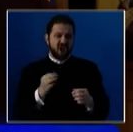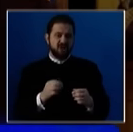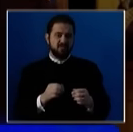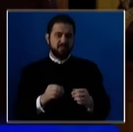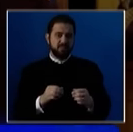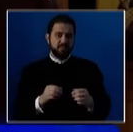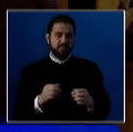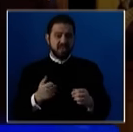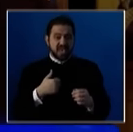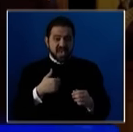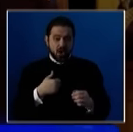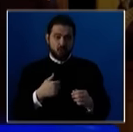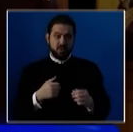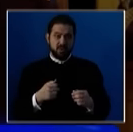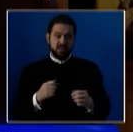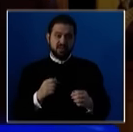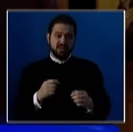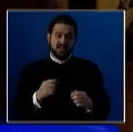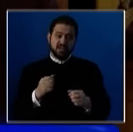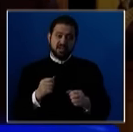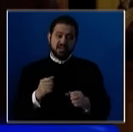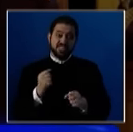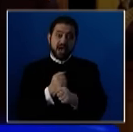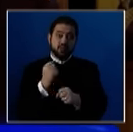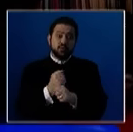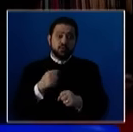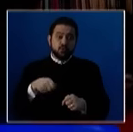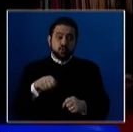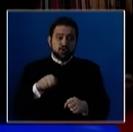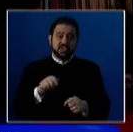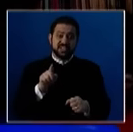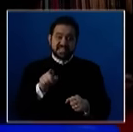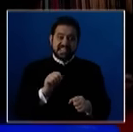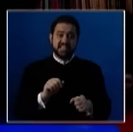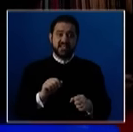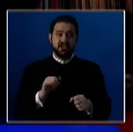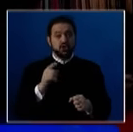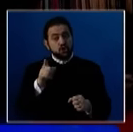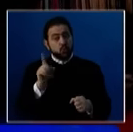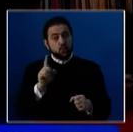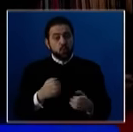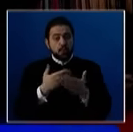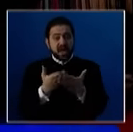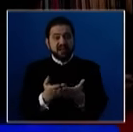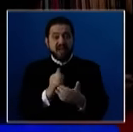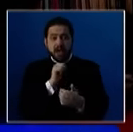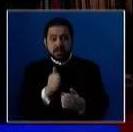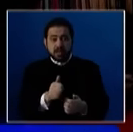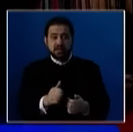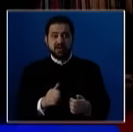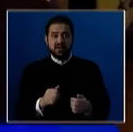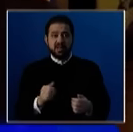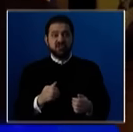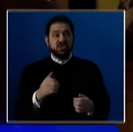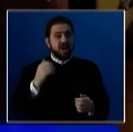dreptul dacă eu ți-am slujit. A pus problema ca un slujitor. De aceea vedem că atunci când a auzit cântece